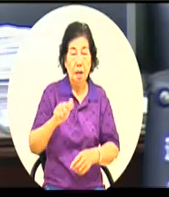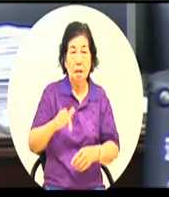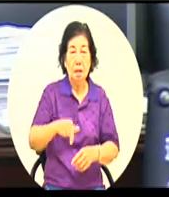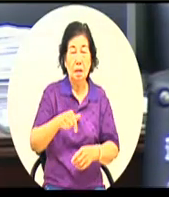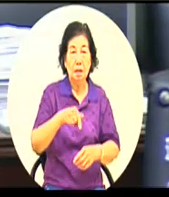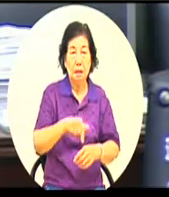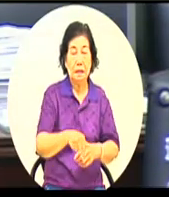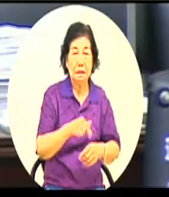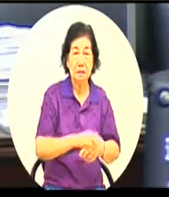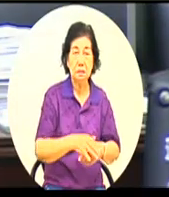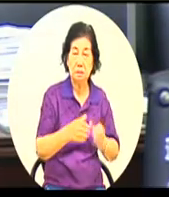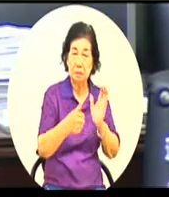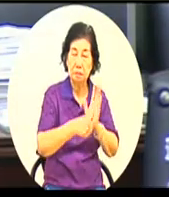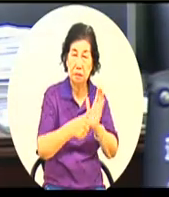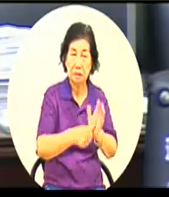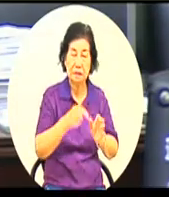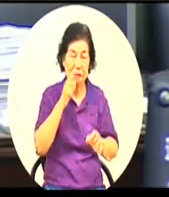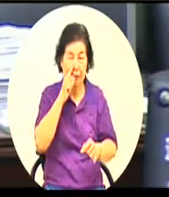不公不义，